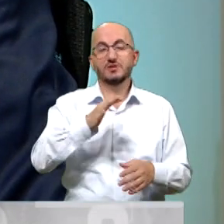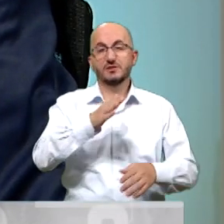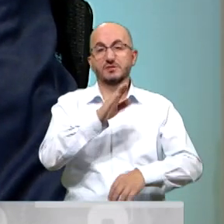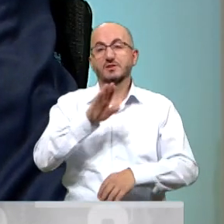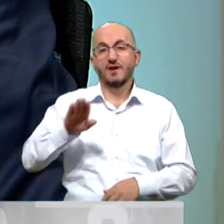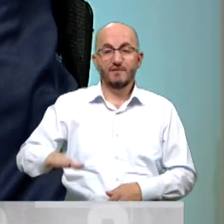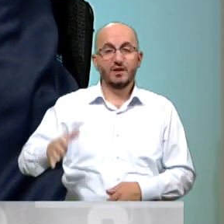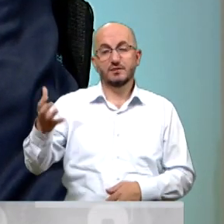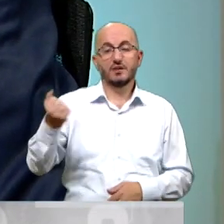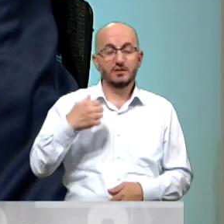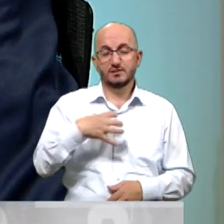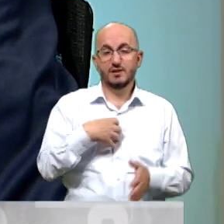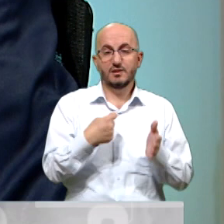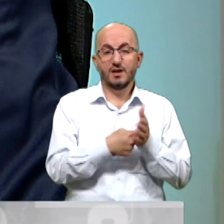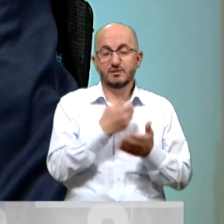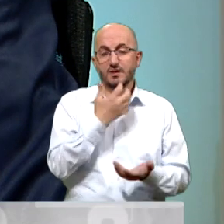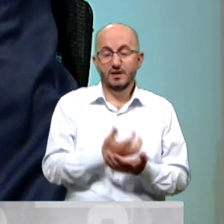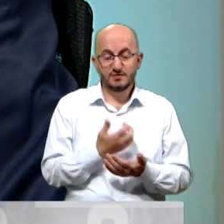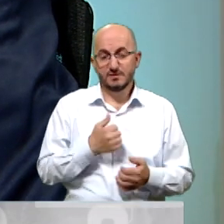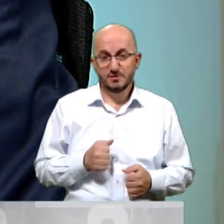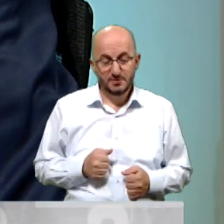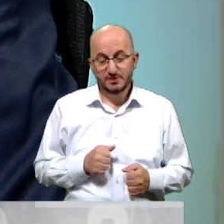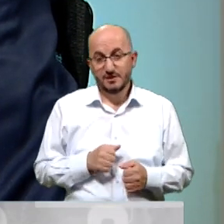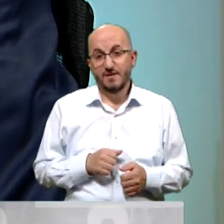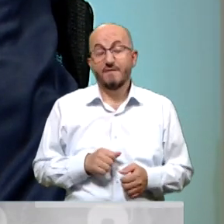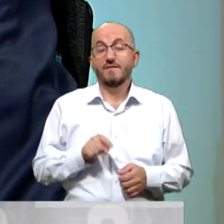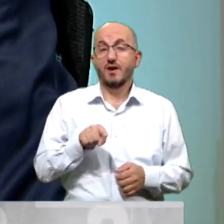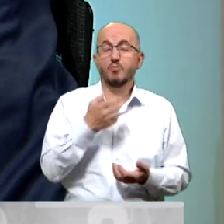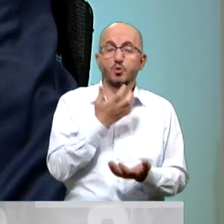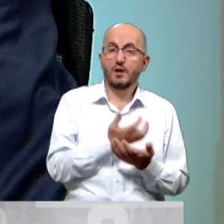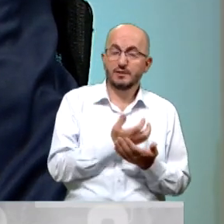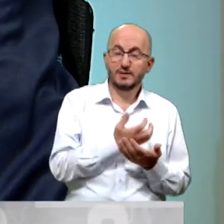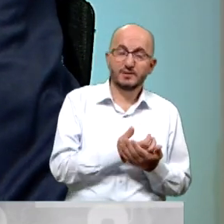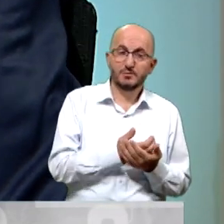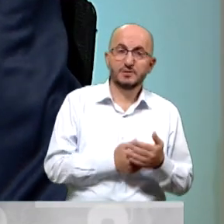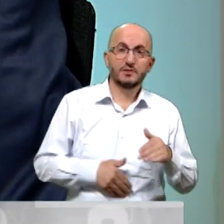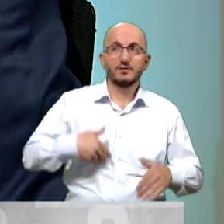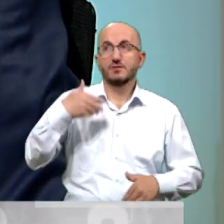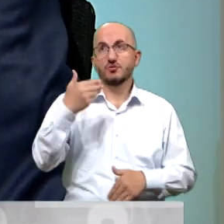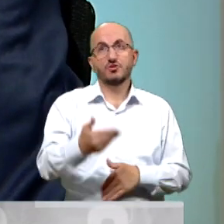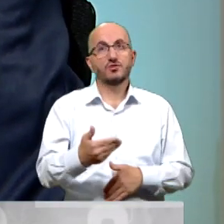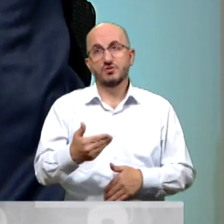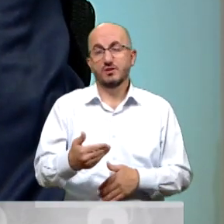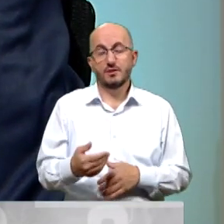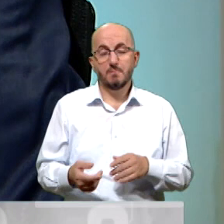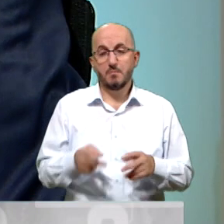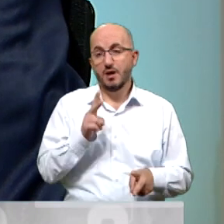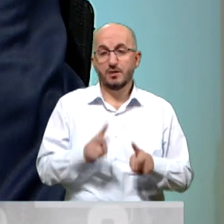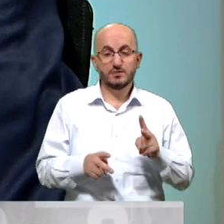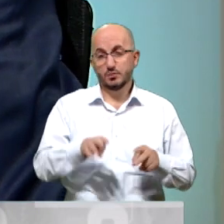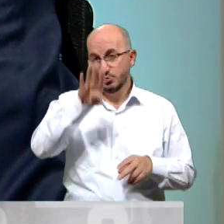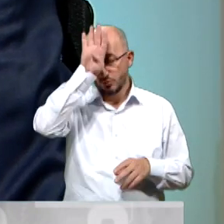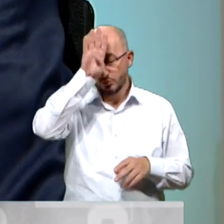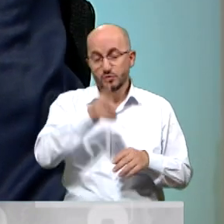alarak kendi üzerine kaydettirmesi veya bu kaydettirmesinin neticesinde de bir takım hukuki